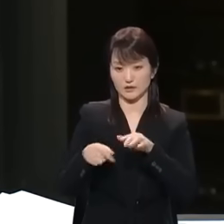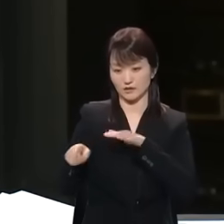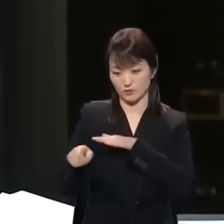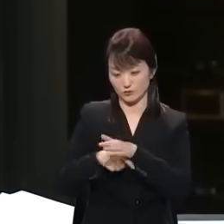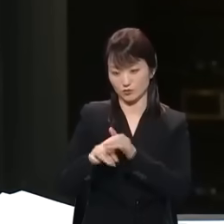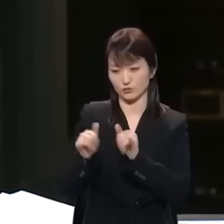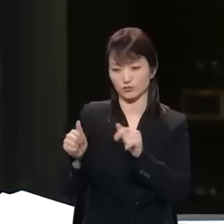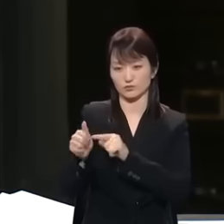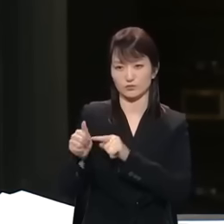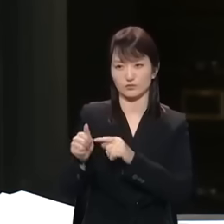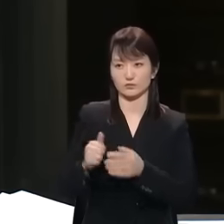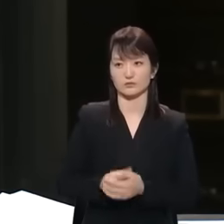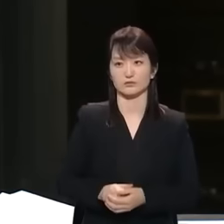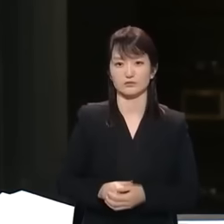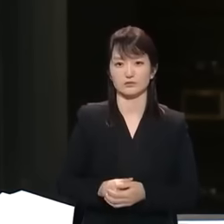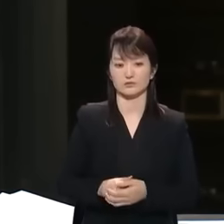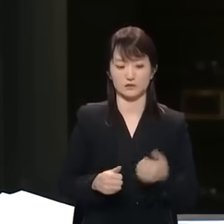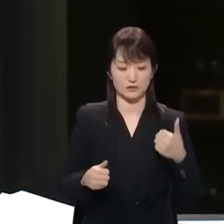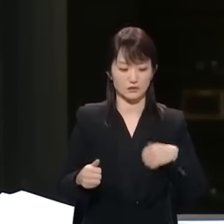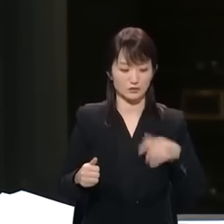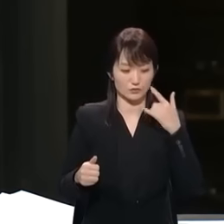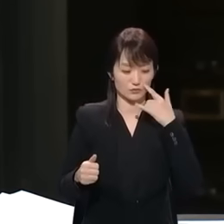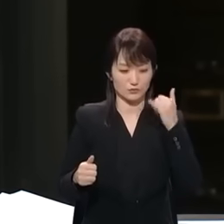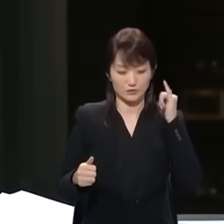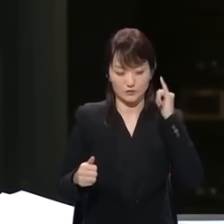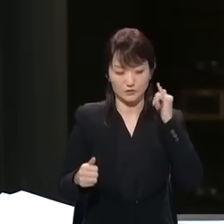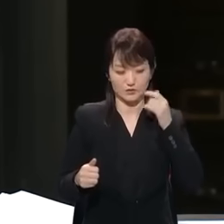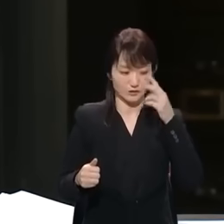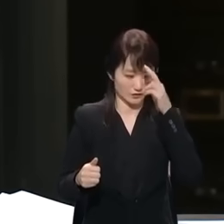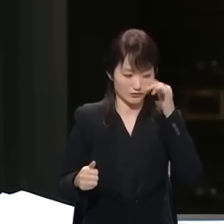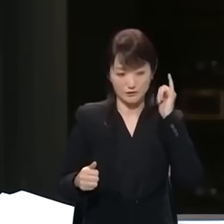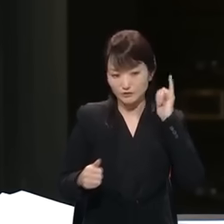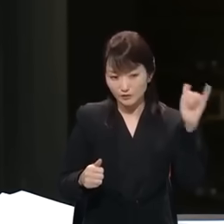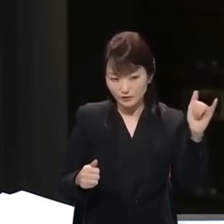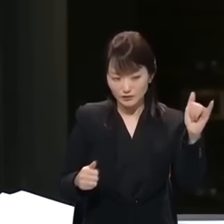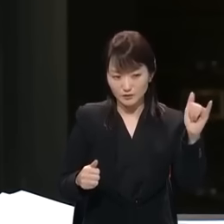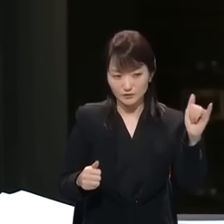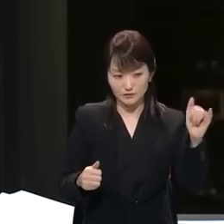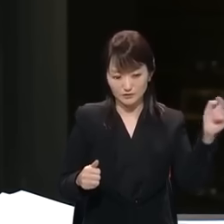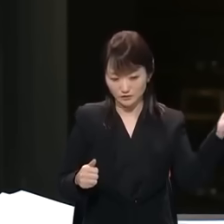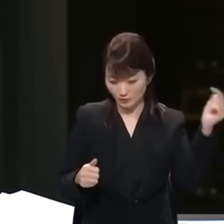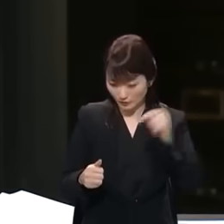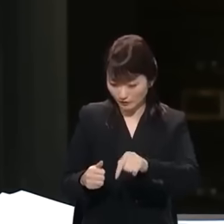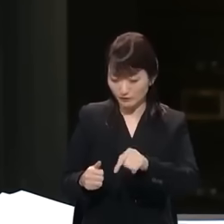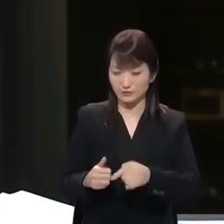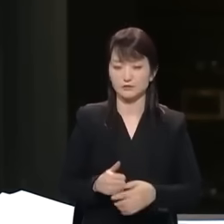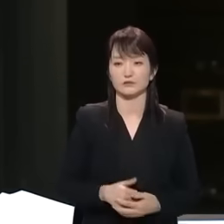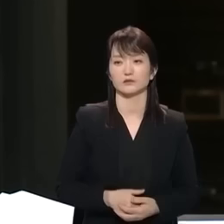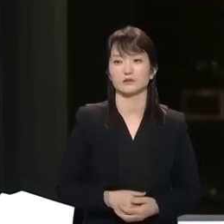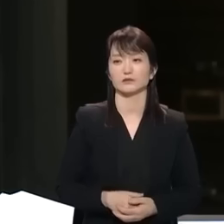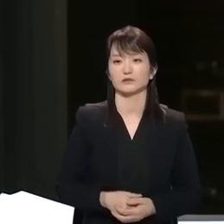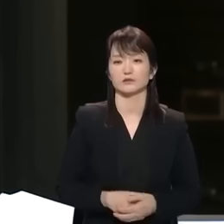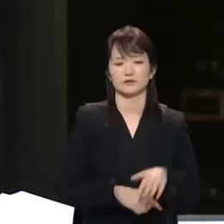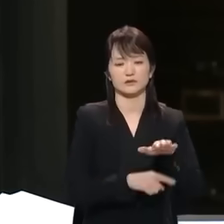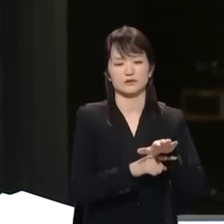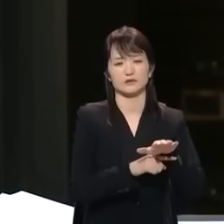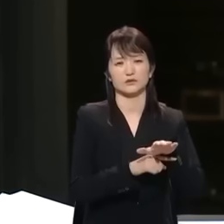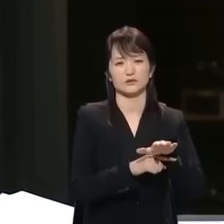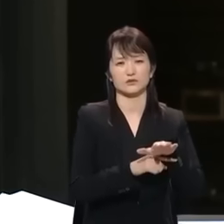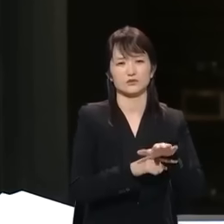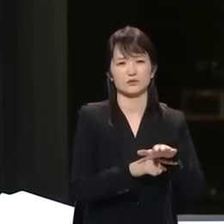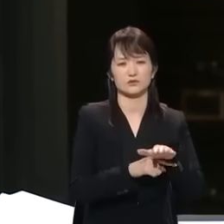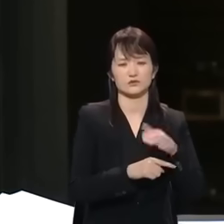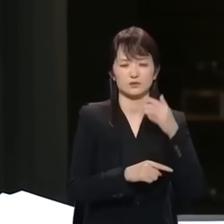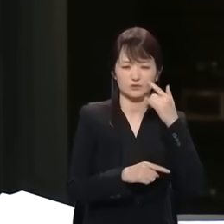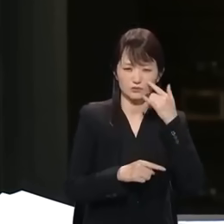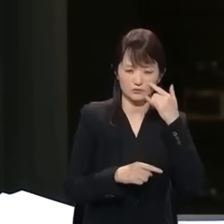잡았으니까 얼른 어 와주세요 하고 경찰에 했 자 경찰 출동했습니다 자 그런데이 또 시골 어르신들 마음 약한